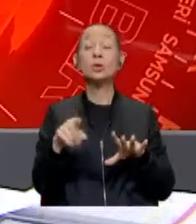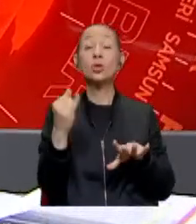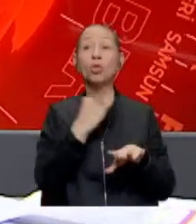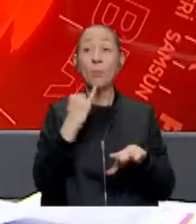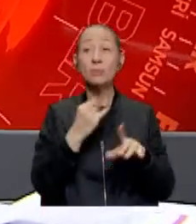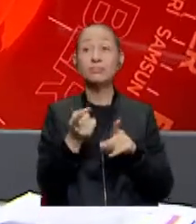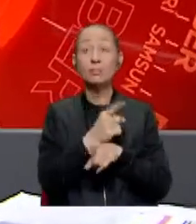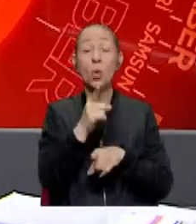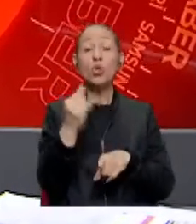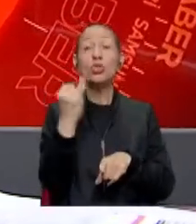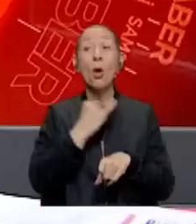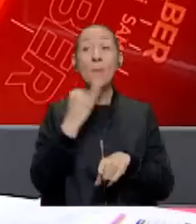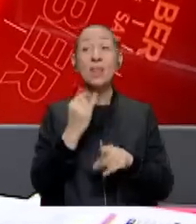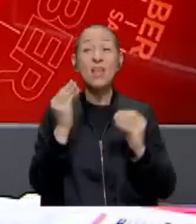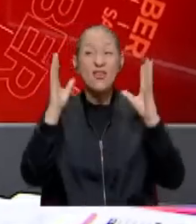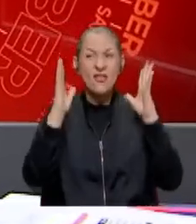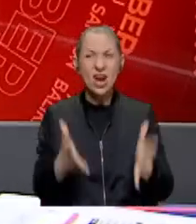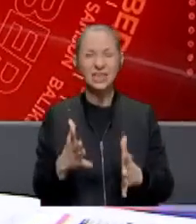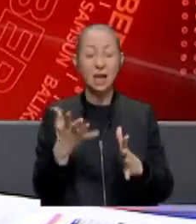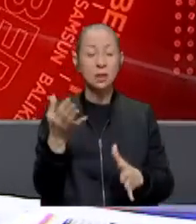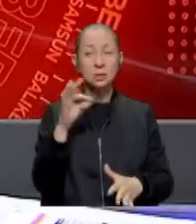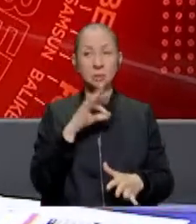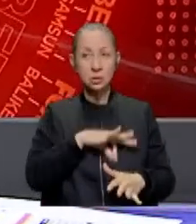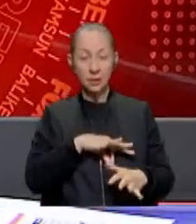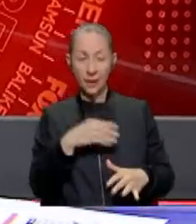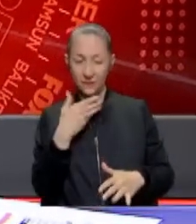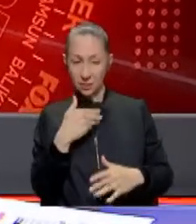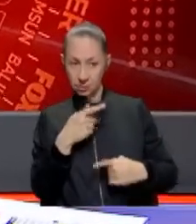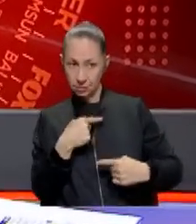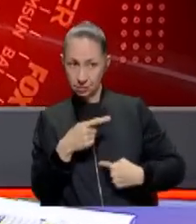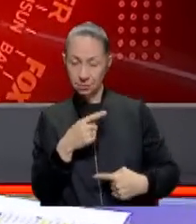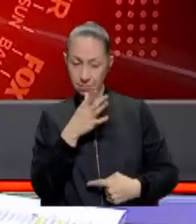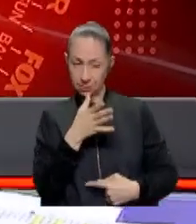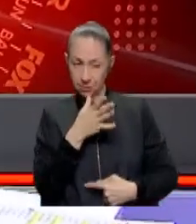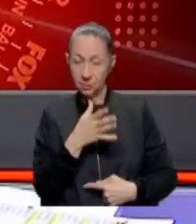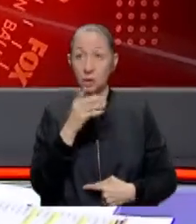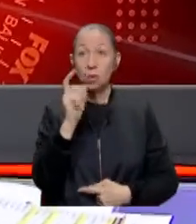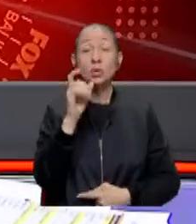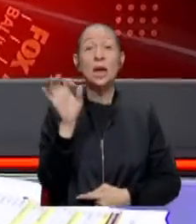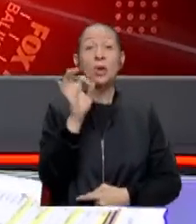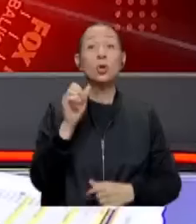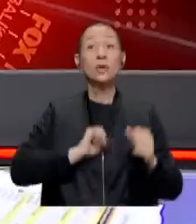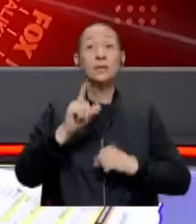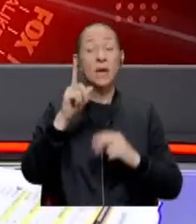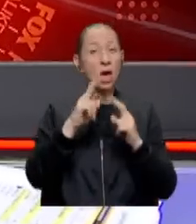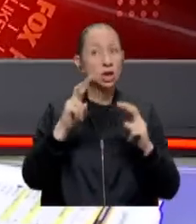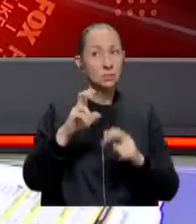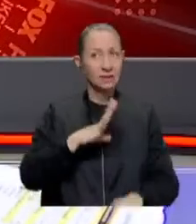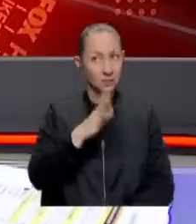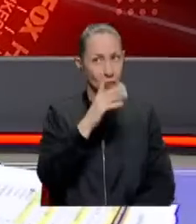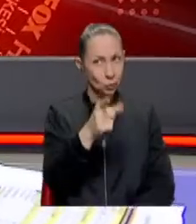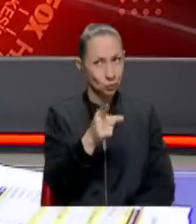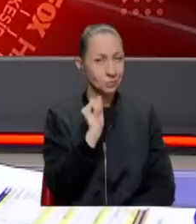torpil şu bu ve o torpillerin daha çok dayandığı çıkar ortamları nedir 9 Eylül Üniversitesi'ni bir araştırması vardı